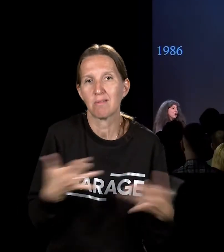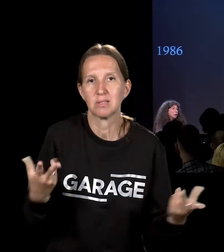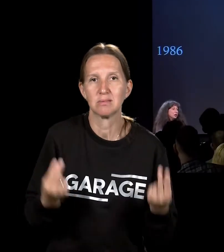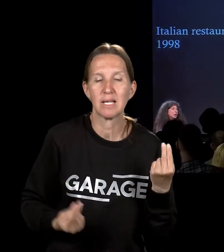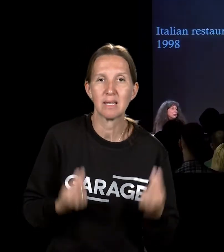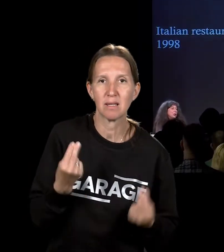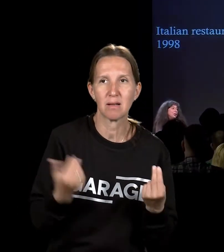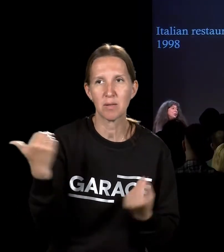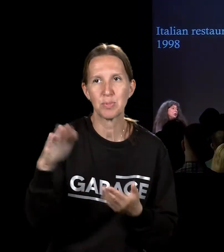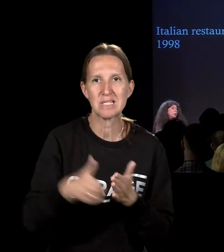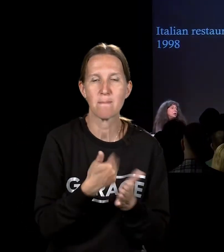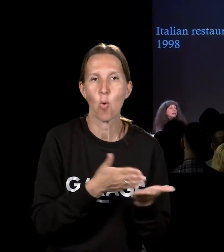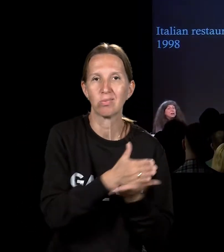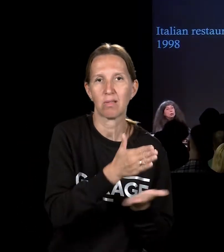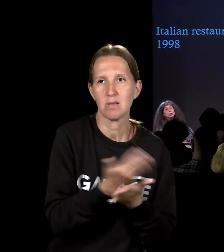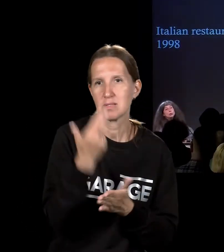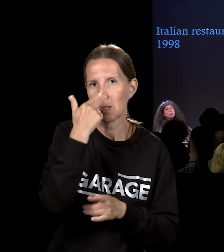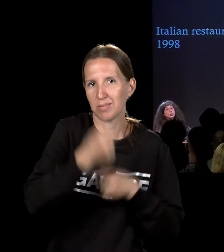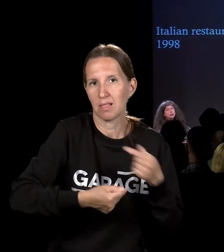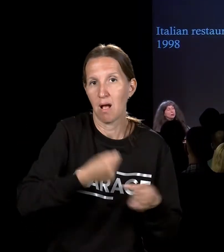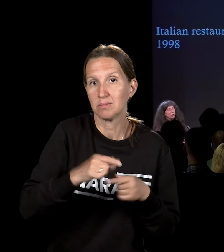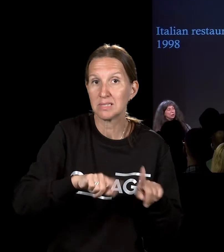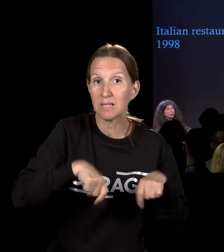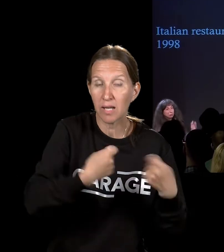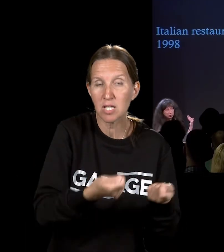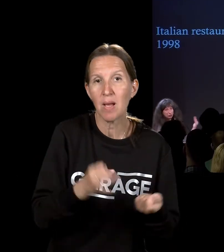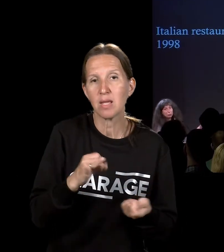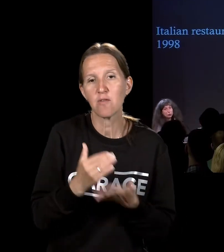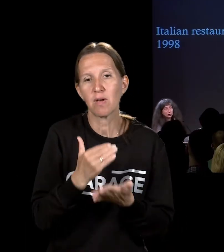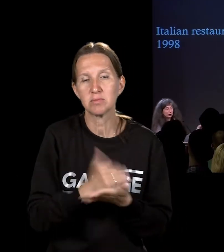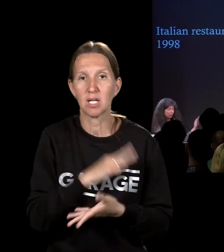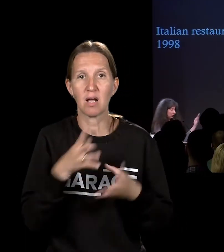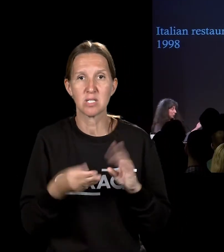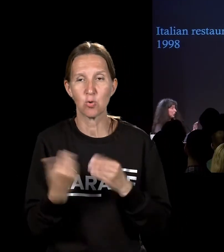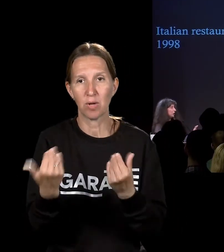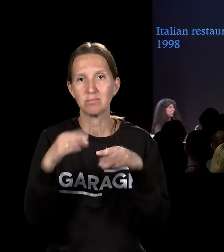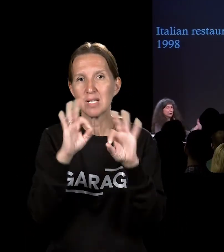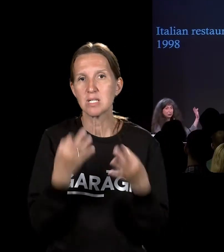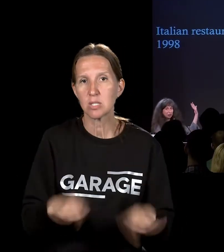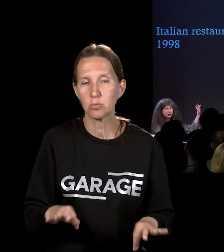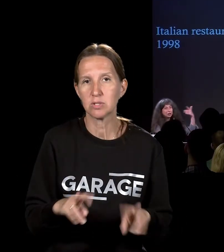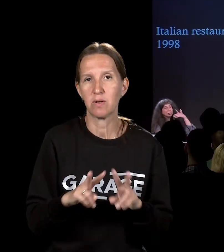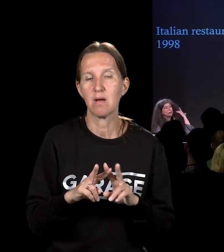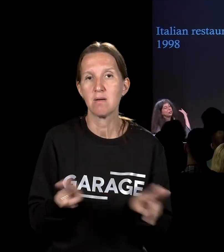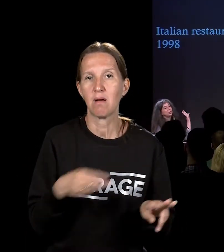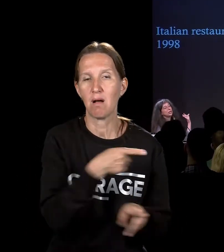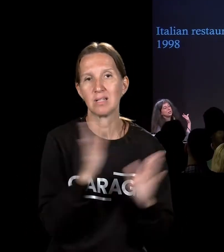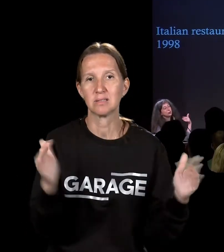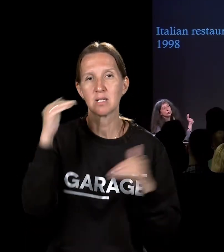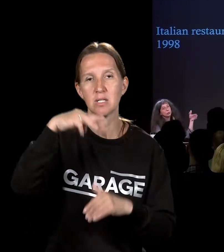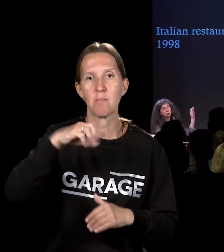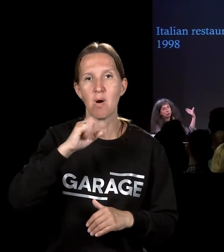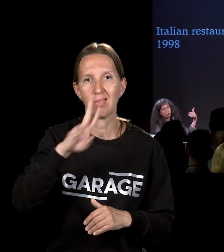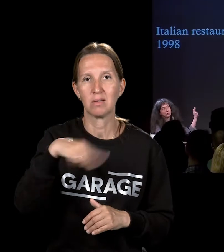модернистским наследием, как бы, и с тем, что искусство, в конце концов, как и в работе с портретом с картиной Мондриана,